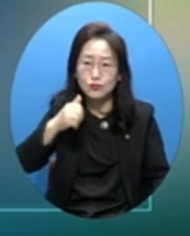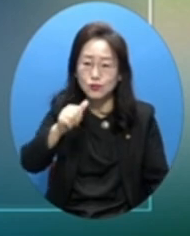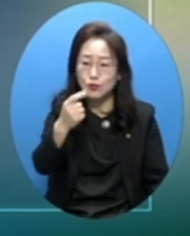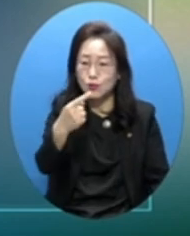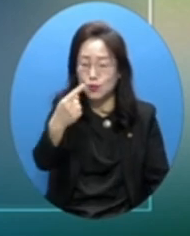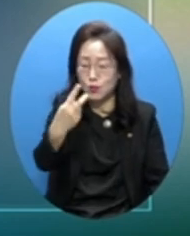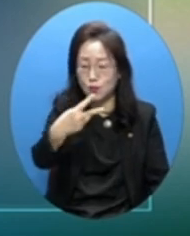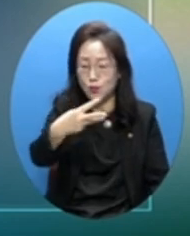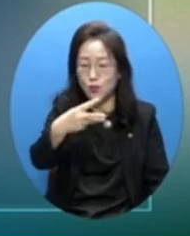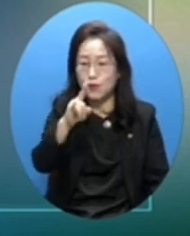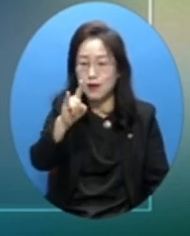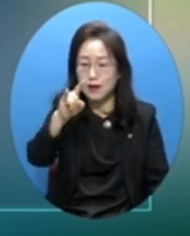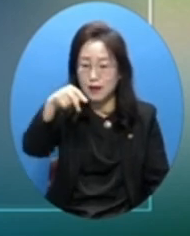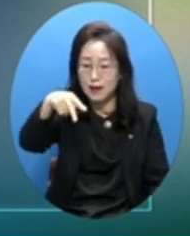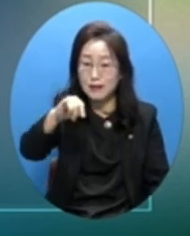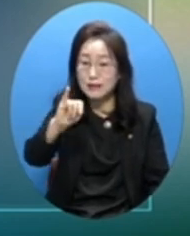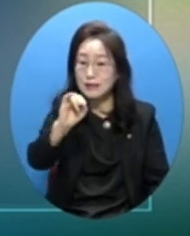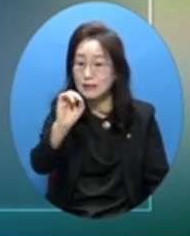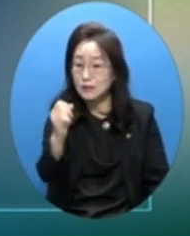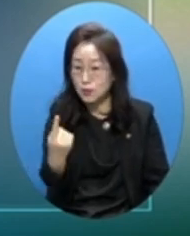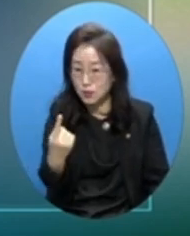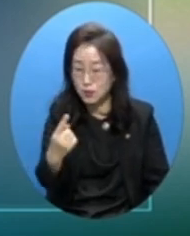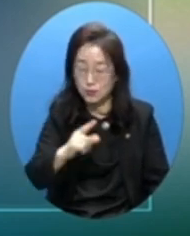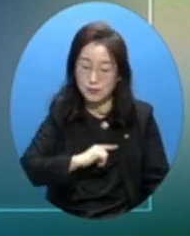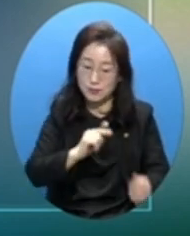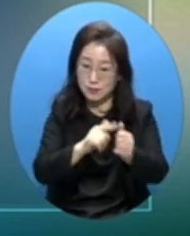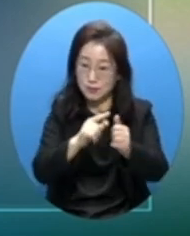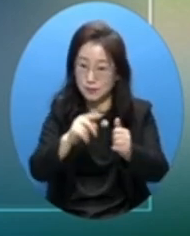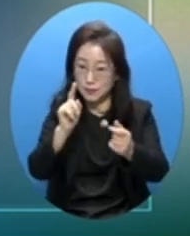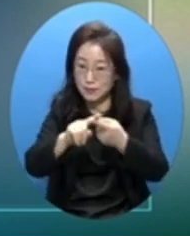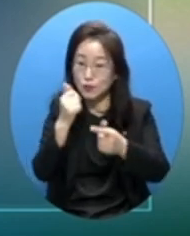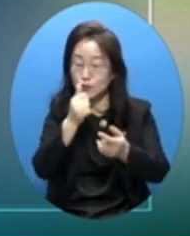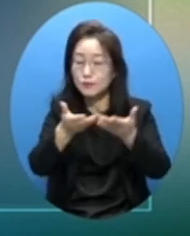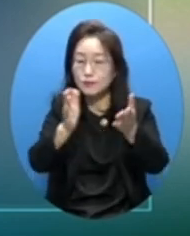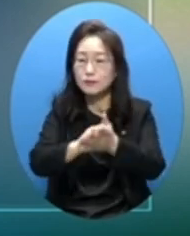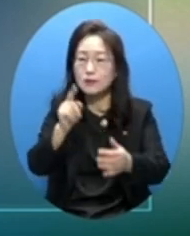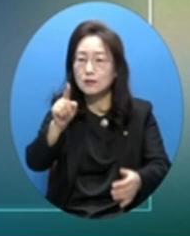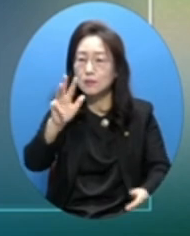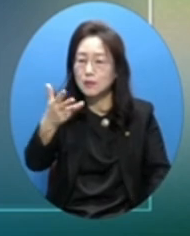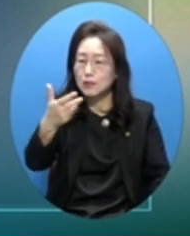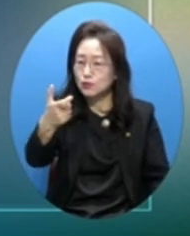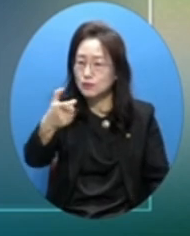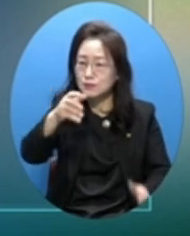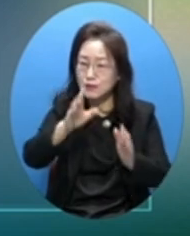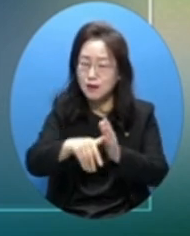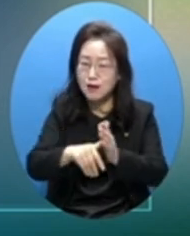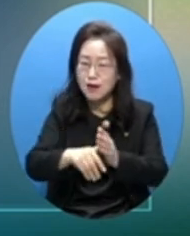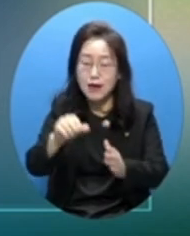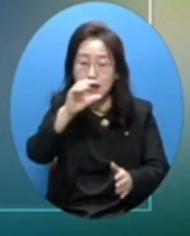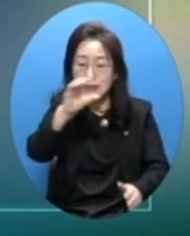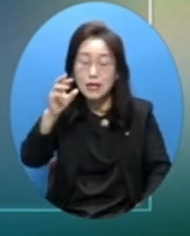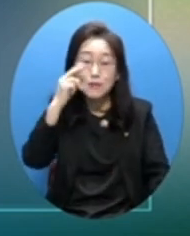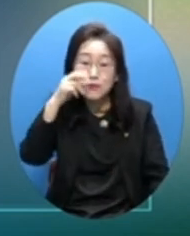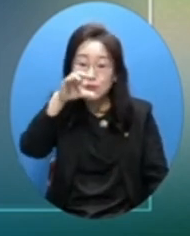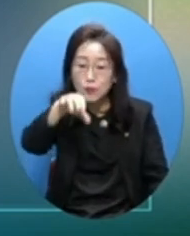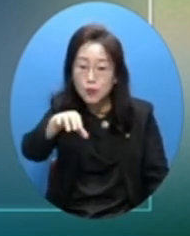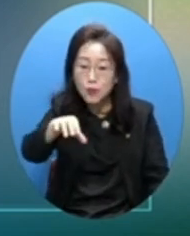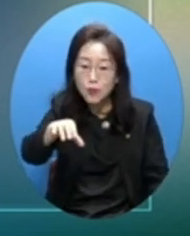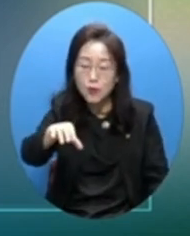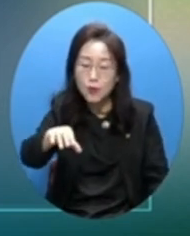이야기를 소개하기 원합니다. 이분은 1860년대 시카고 본모범인 로펌의